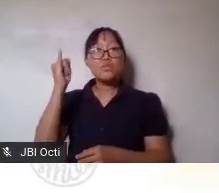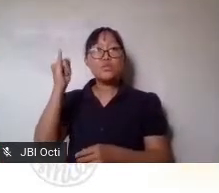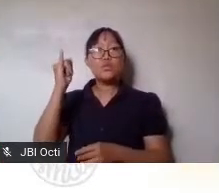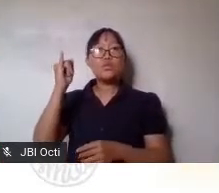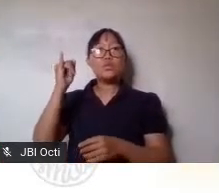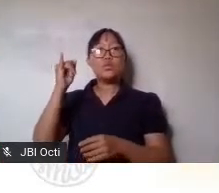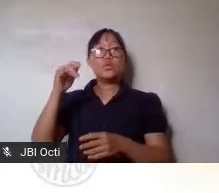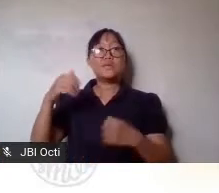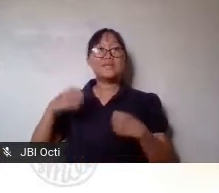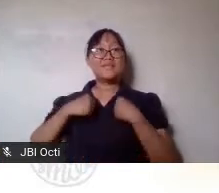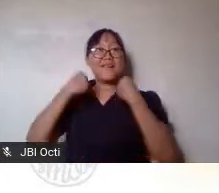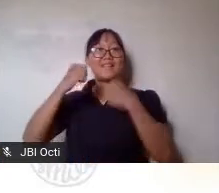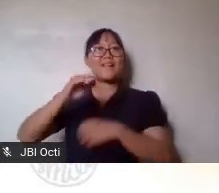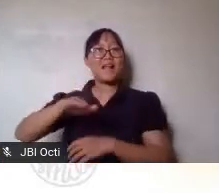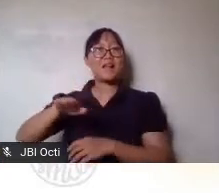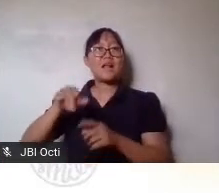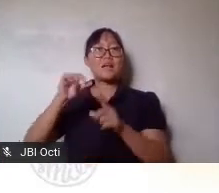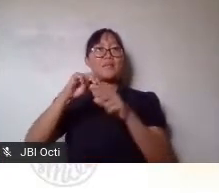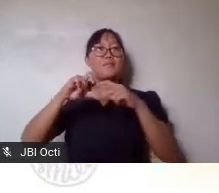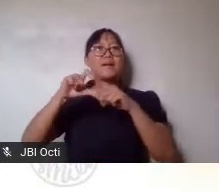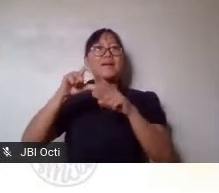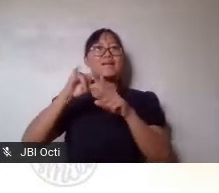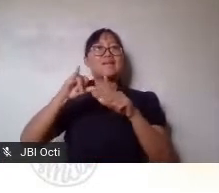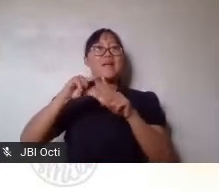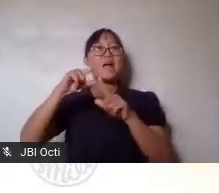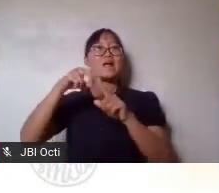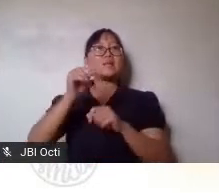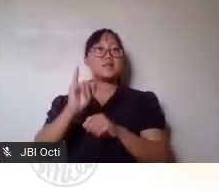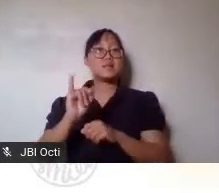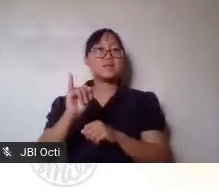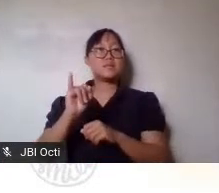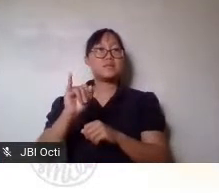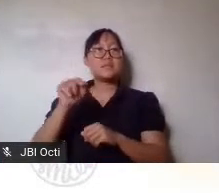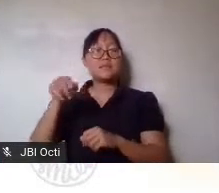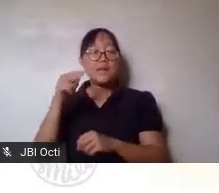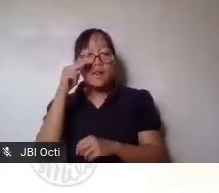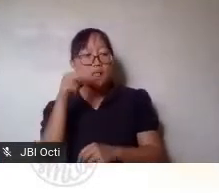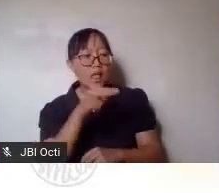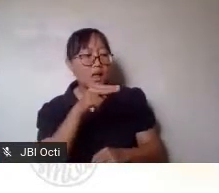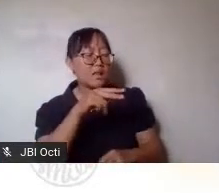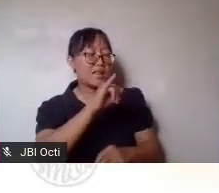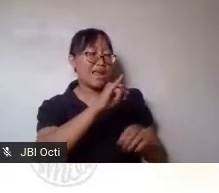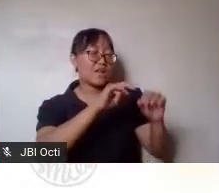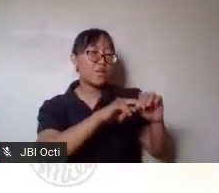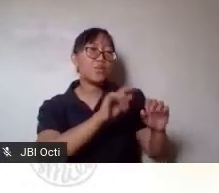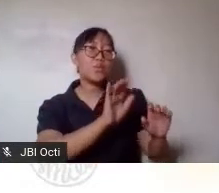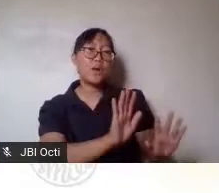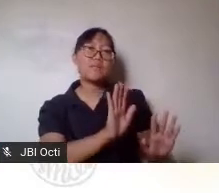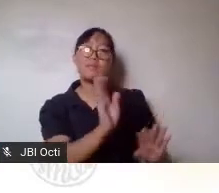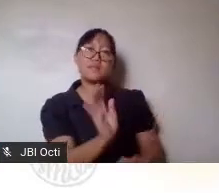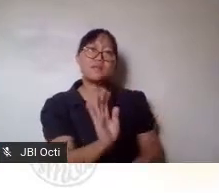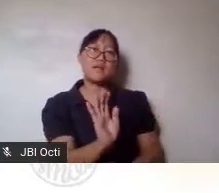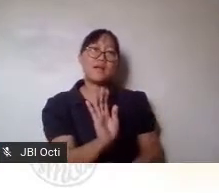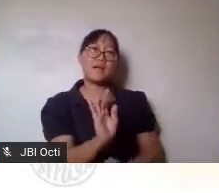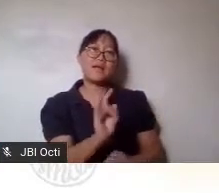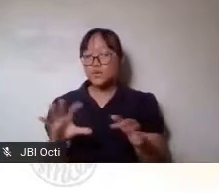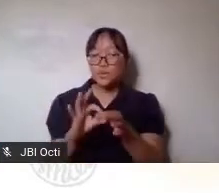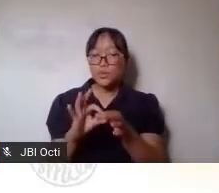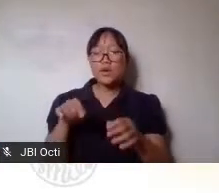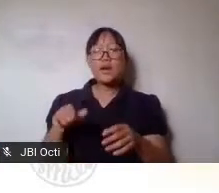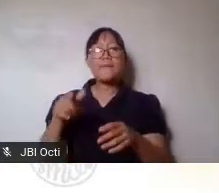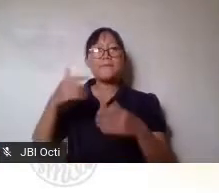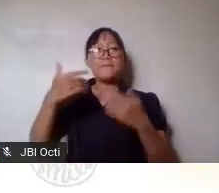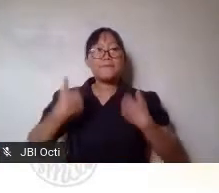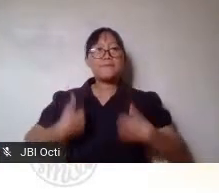juga tidak dengan melihat IQ anaknya, tetapi biasanya kita mengkorelasikan dengan perilaku-perilaku yang